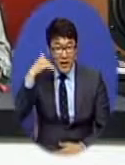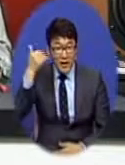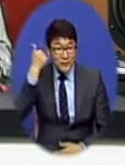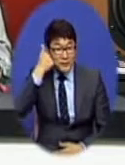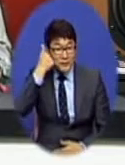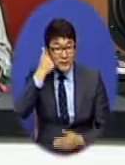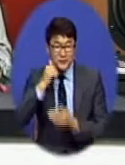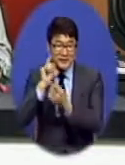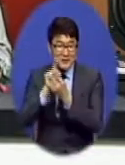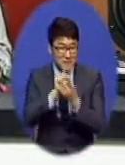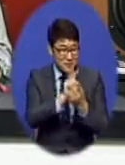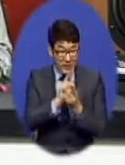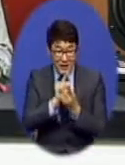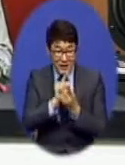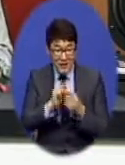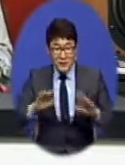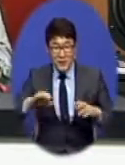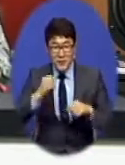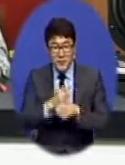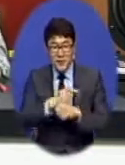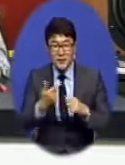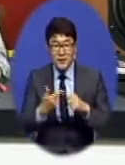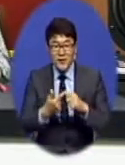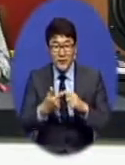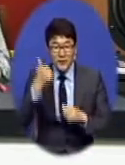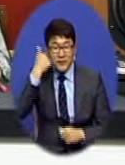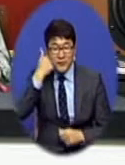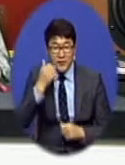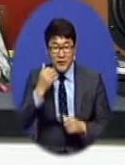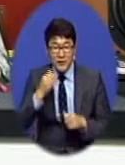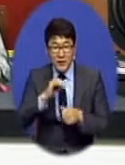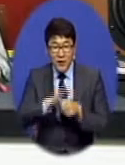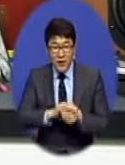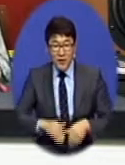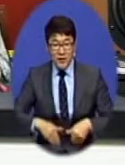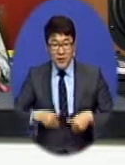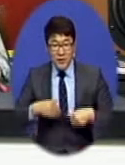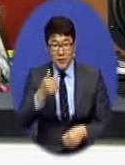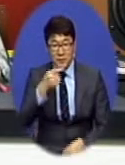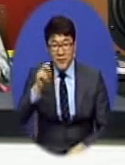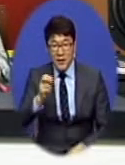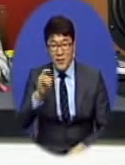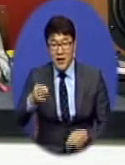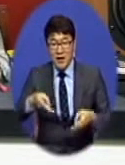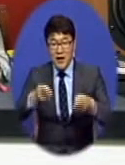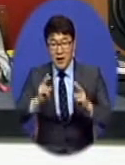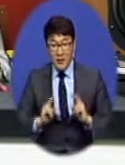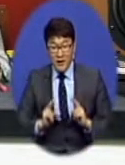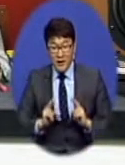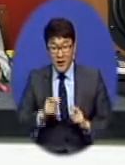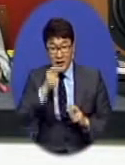만나보러 가겠습니다. 자 이번에 어딘가요? 여섯 번째 참가자죠. 네? 경남 남해군으로 가보겠습니다. 비 네.